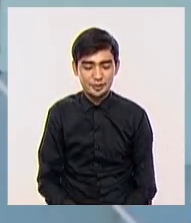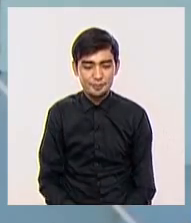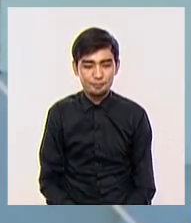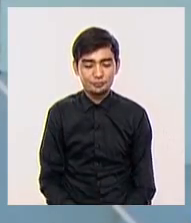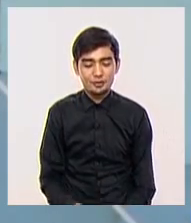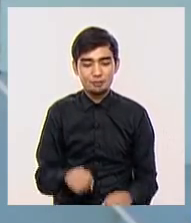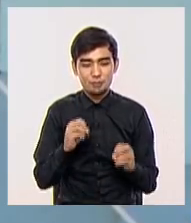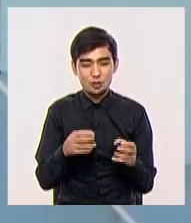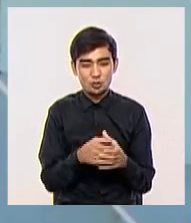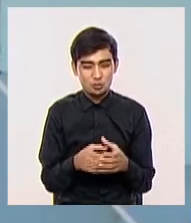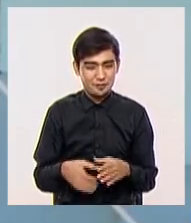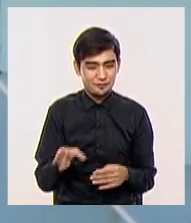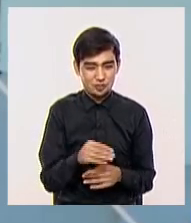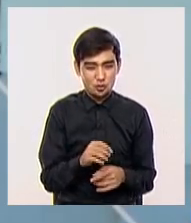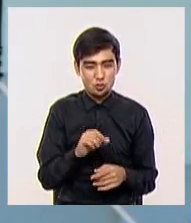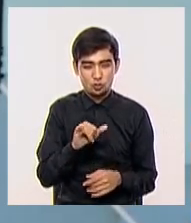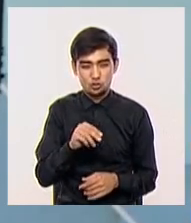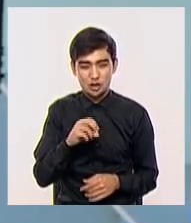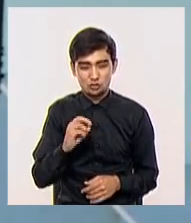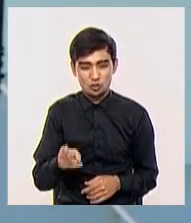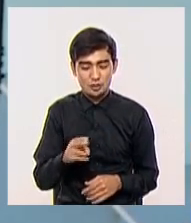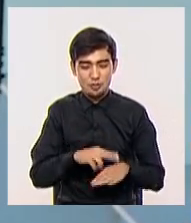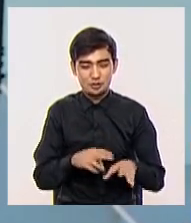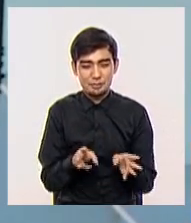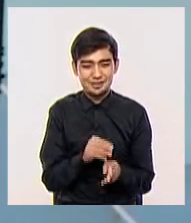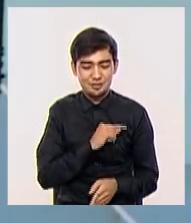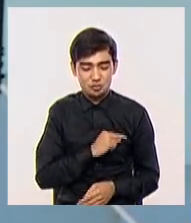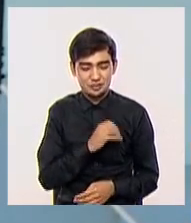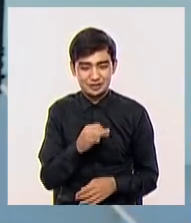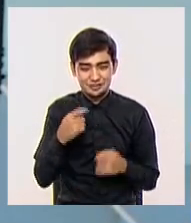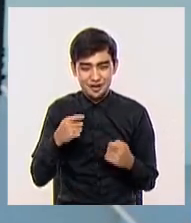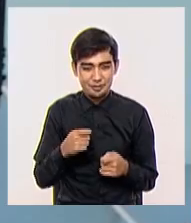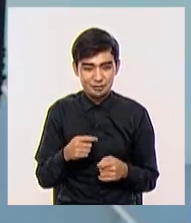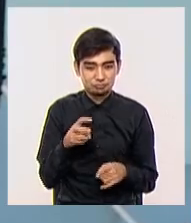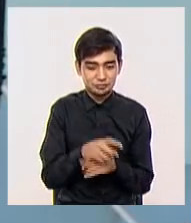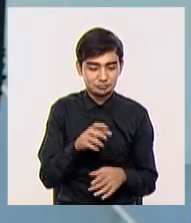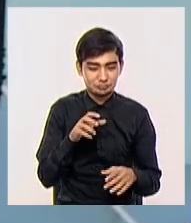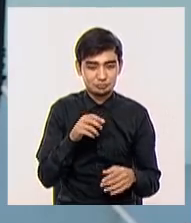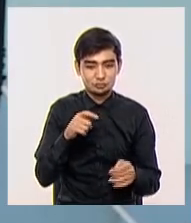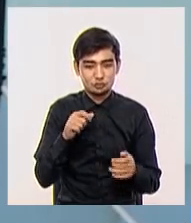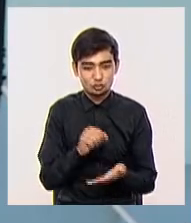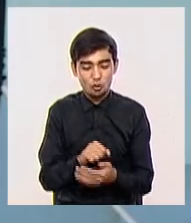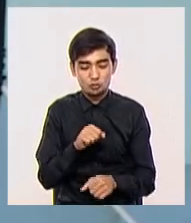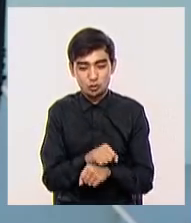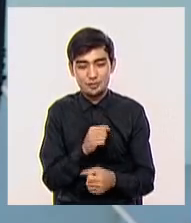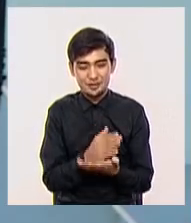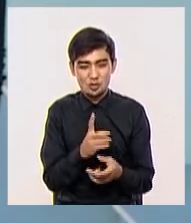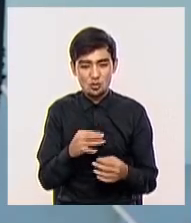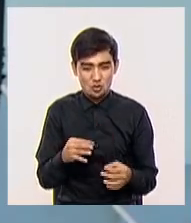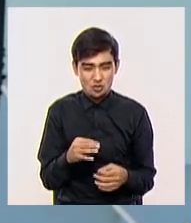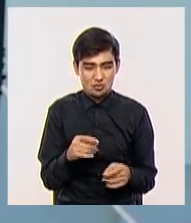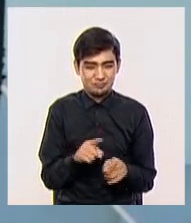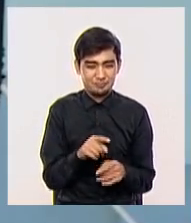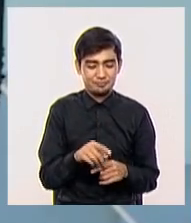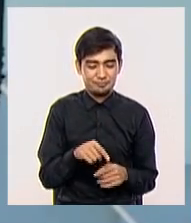Мониторинг топтың барлық мүшелері учаскелік полицейлермен бірігіп жұмыс істейді. Тойдың үстінен түсіп тоқтатқаннан бізге нәтиже бермей отыр. Сондықтан енді тойханалар